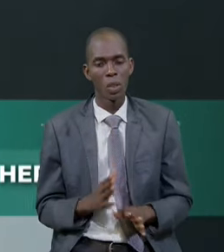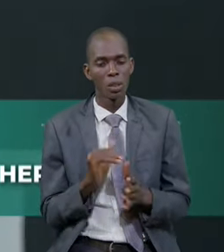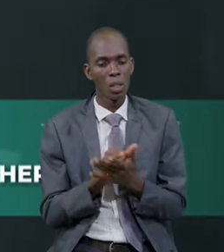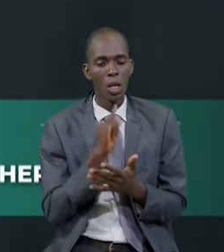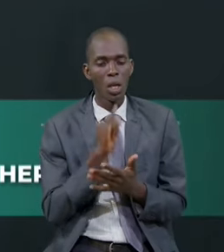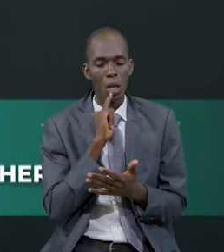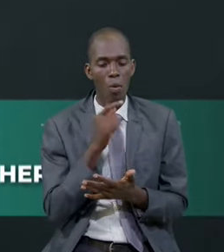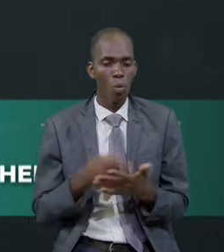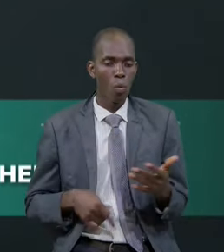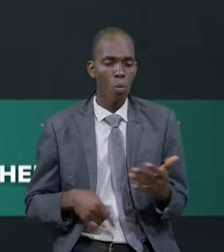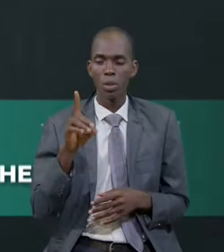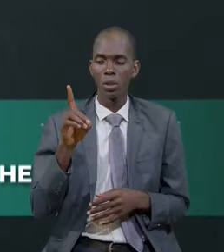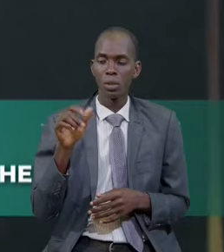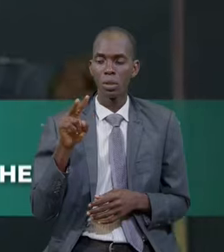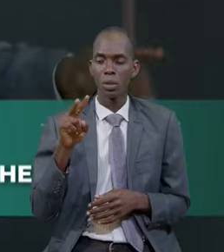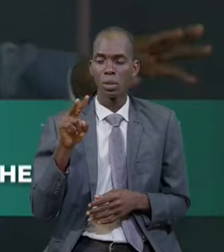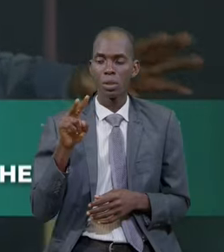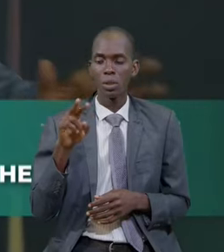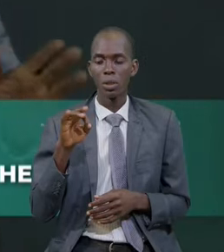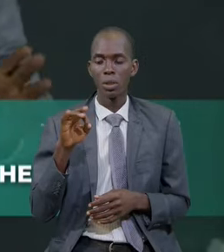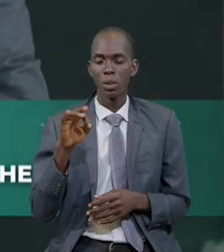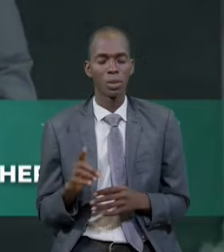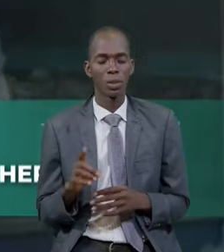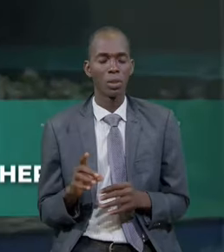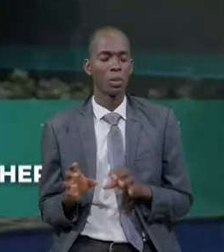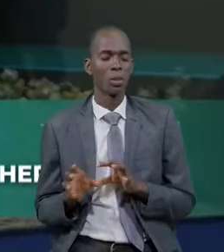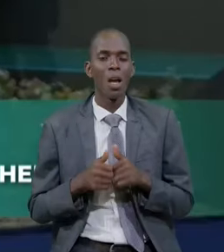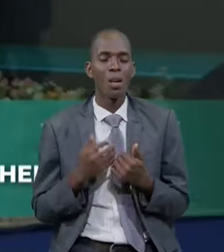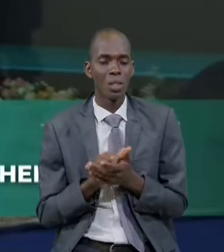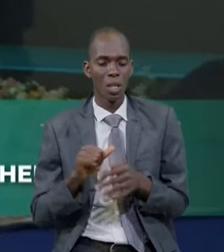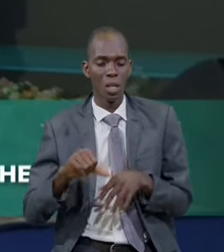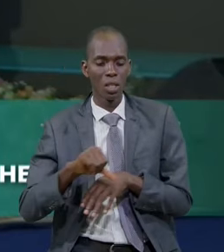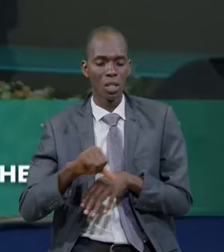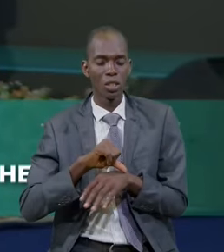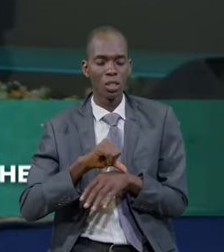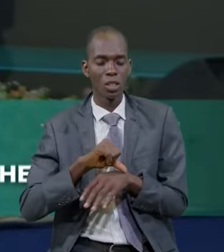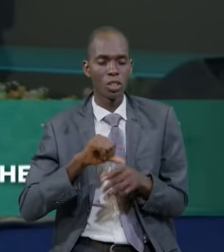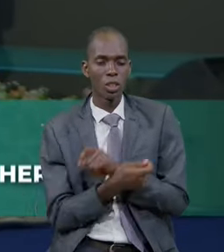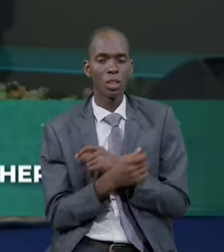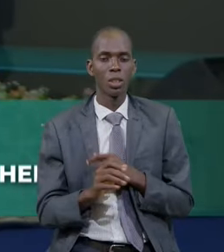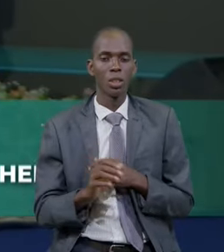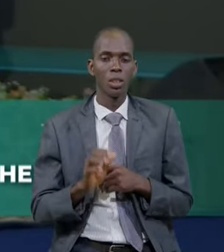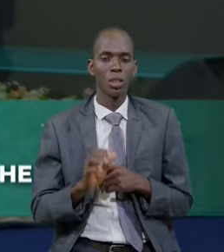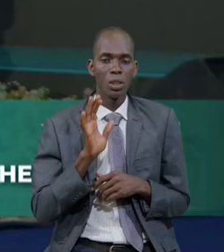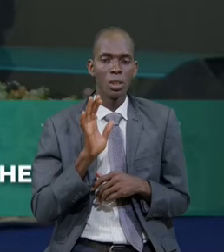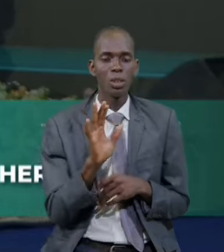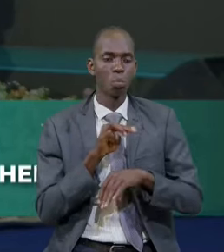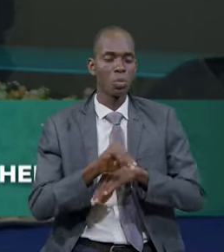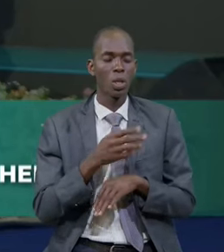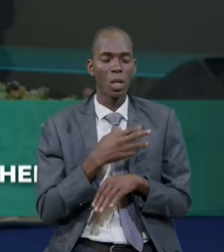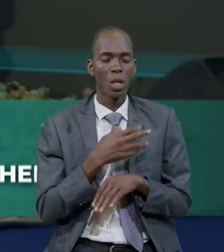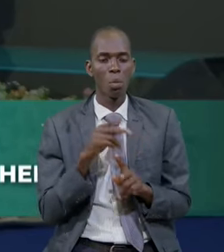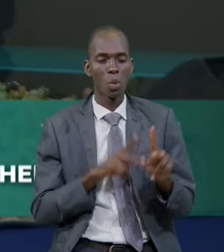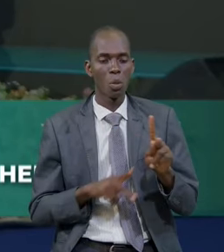ça l'onction a transformé son ministère et a transformé ceux qui étaient dans son